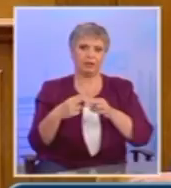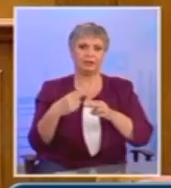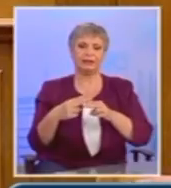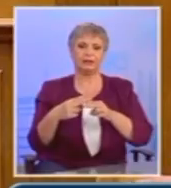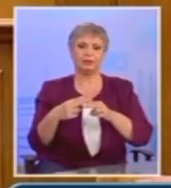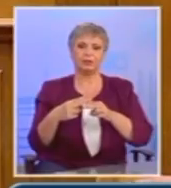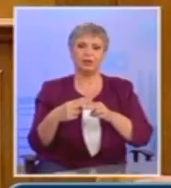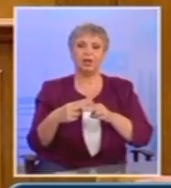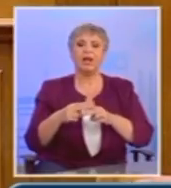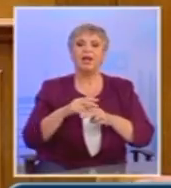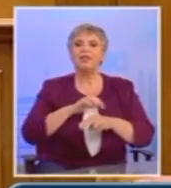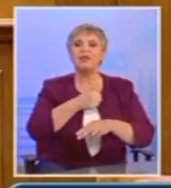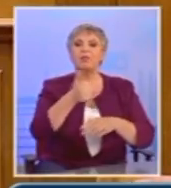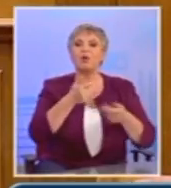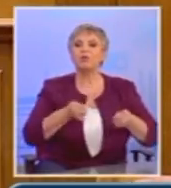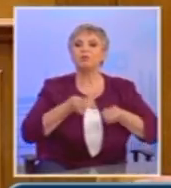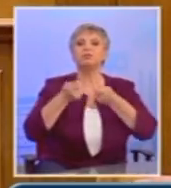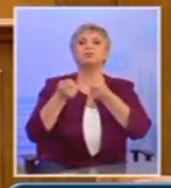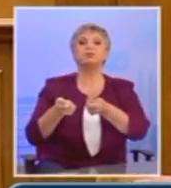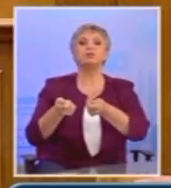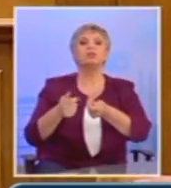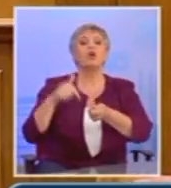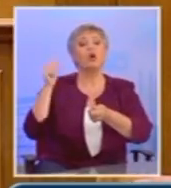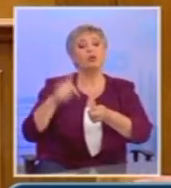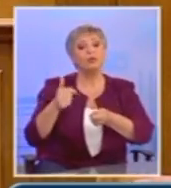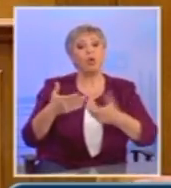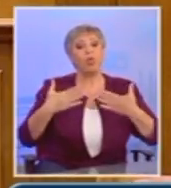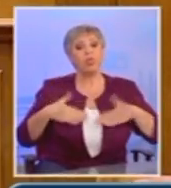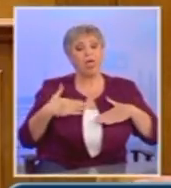δεν αποτελεί απλά μια ψήφο σε ένα νομοσχέδιο.